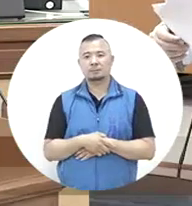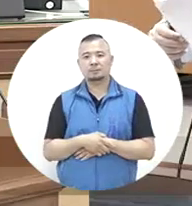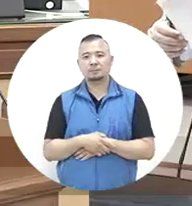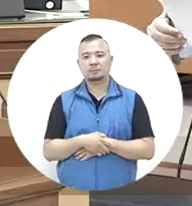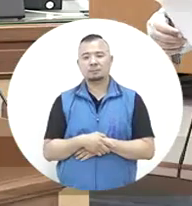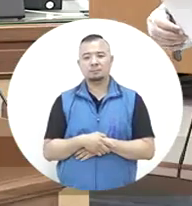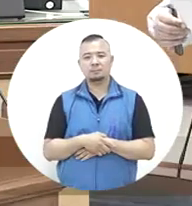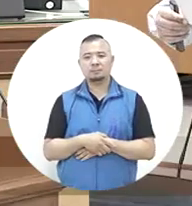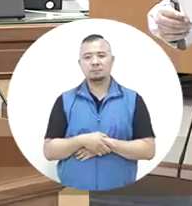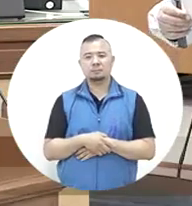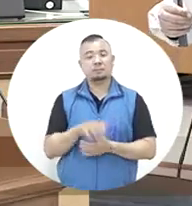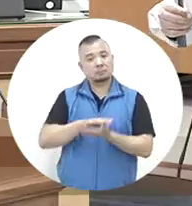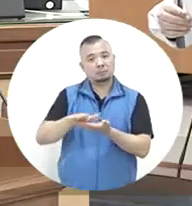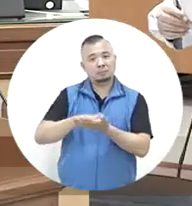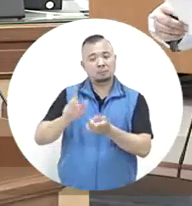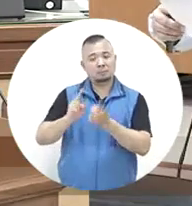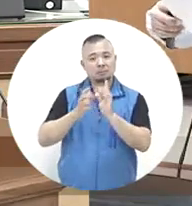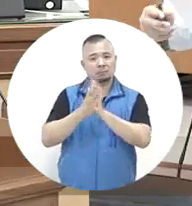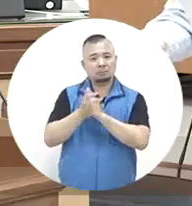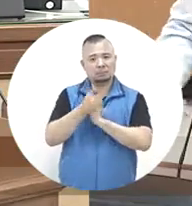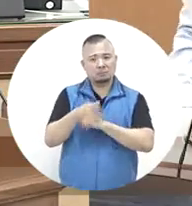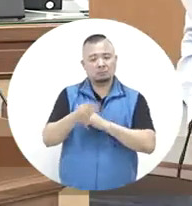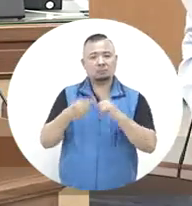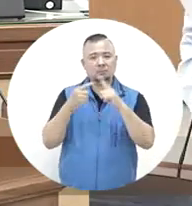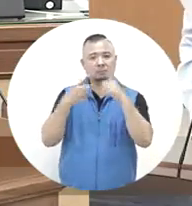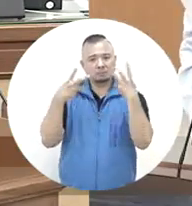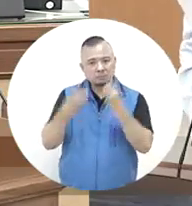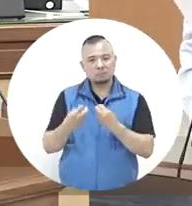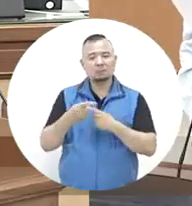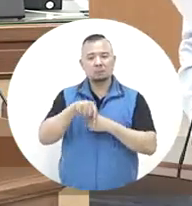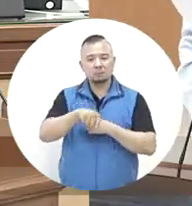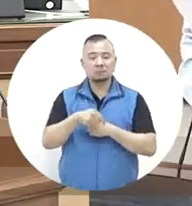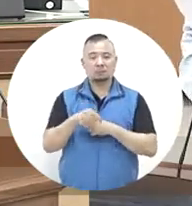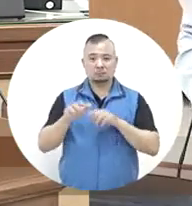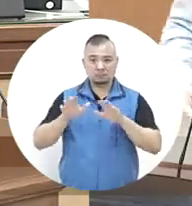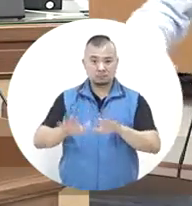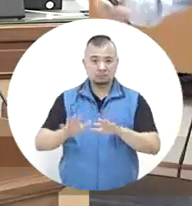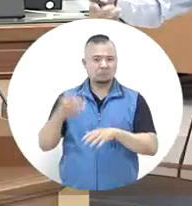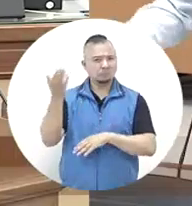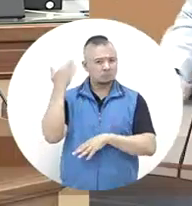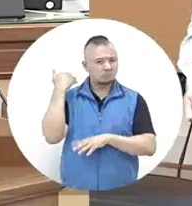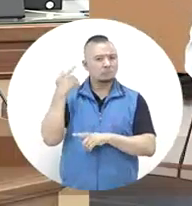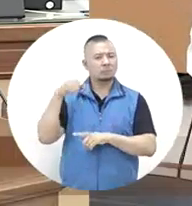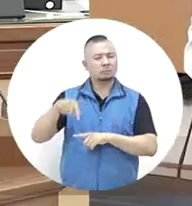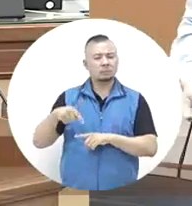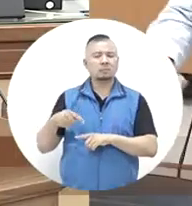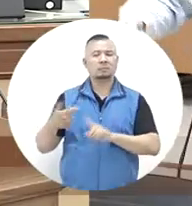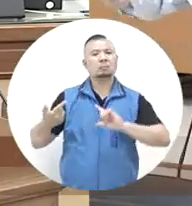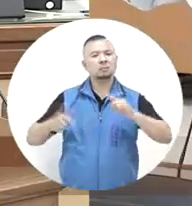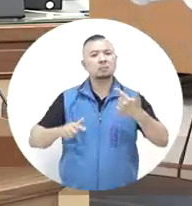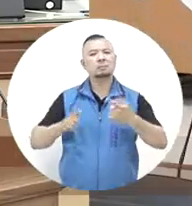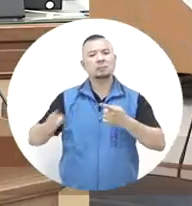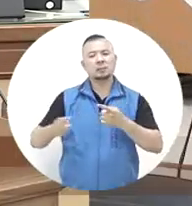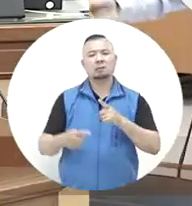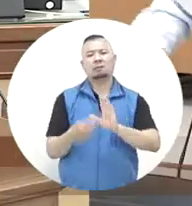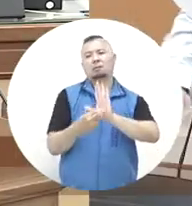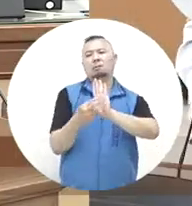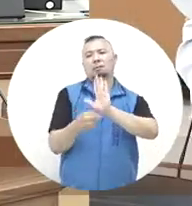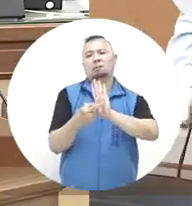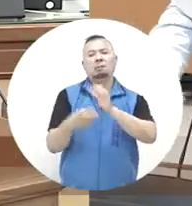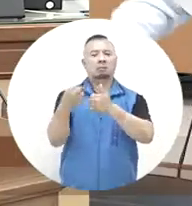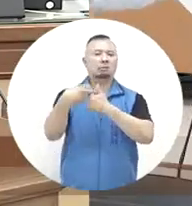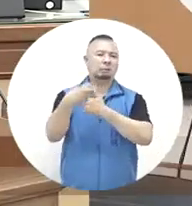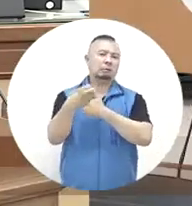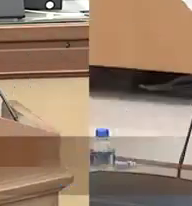队员哦，人数有变少啦，啊，这个时空环境也不一样啦哦，反正跟我扯很多啦哦啊，我就去调查一